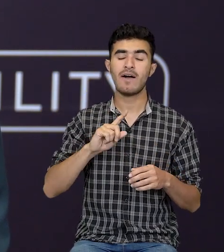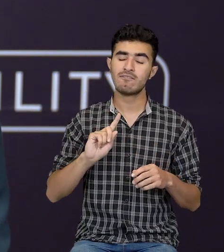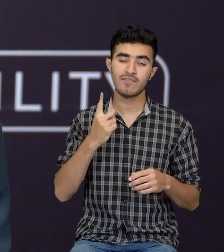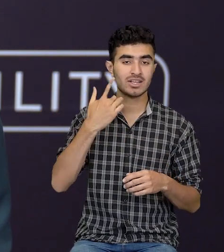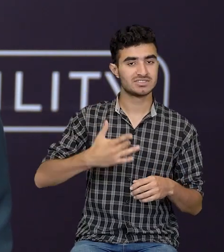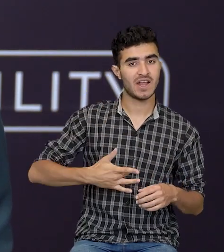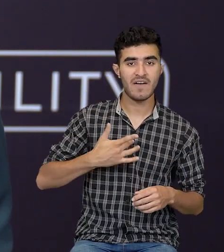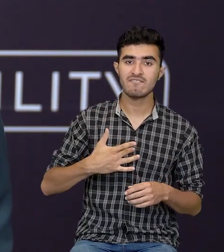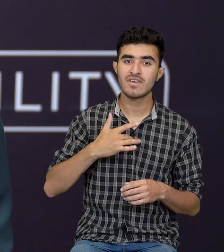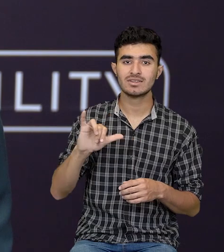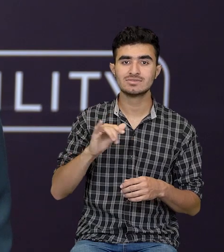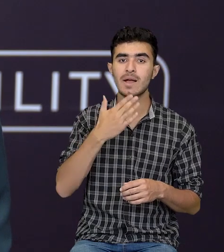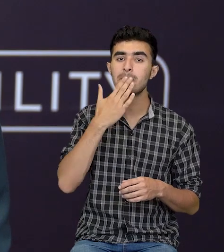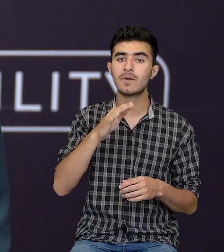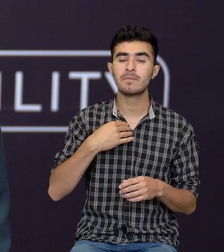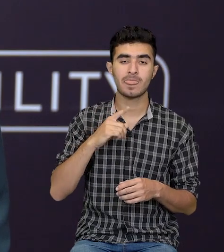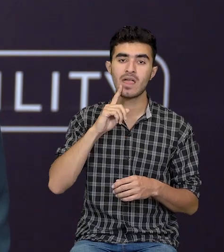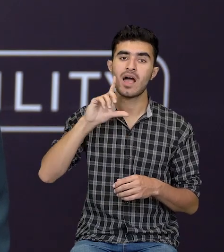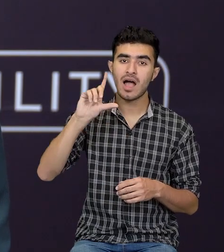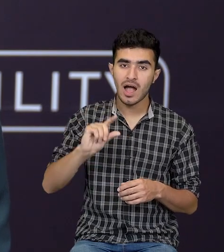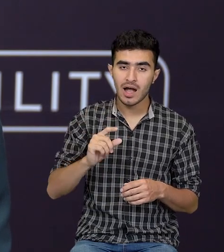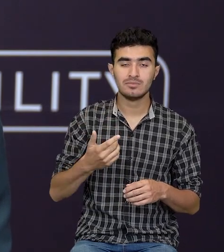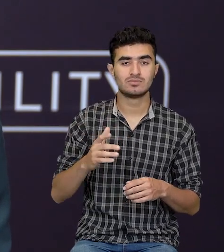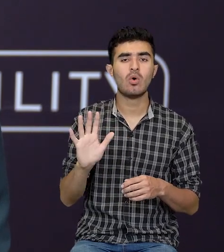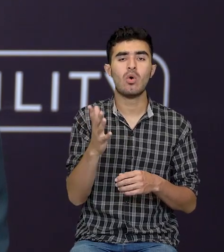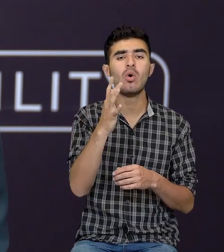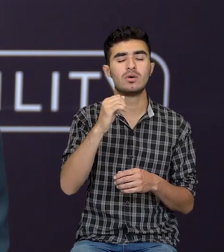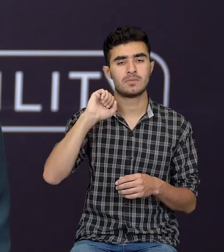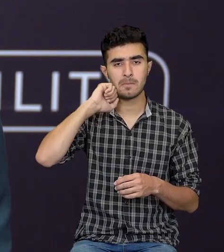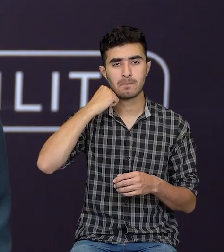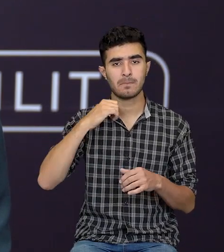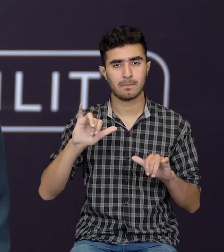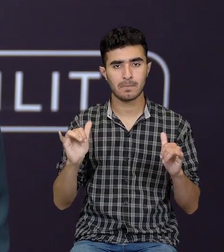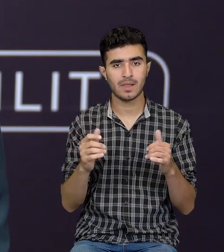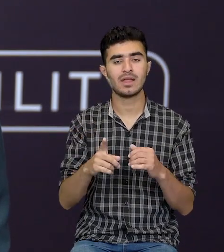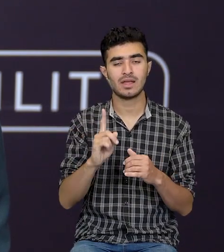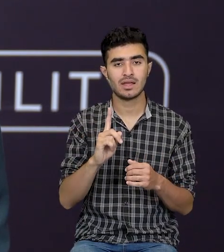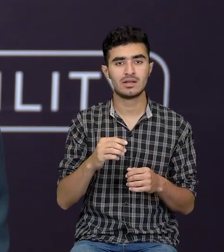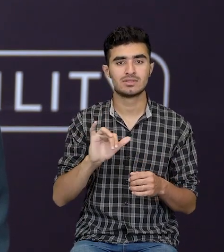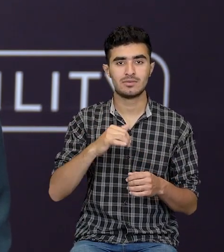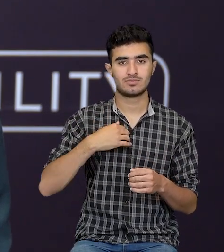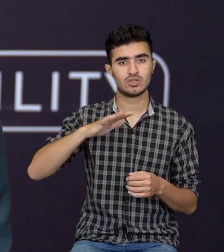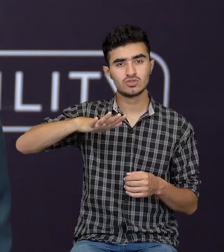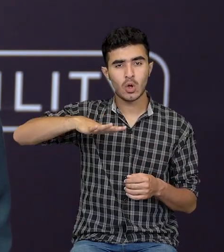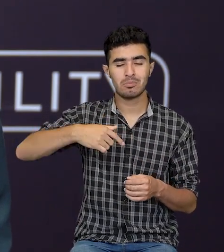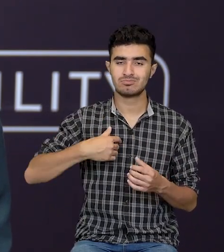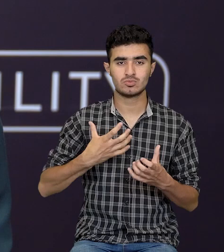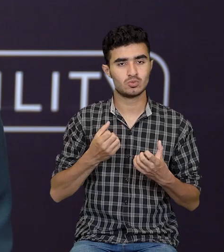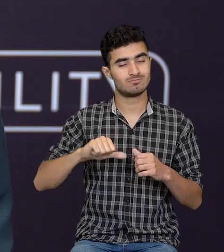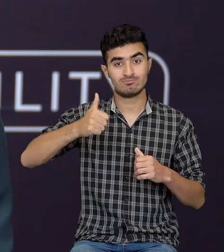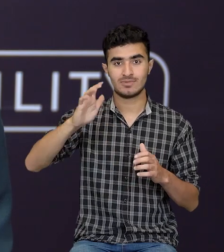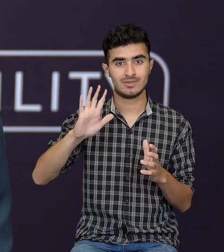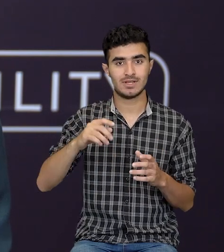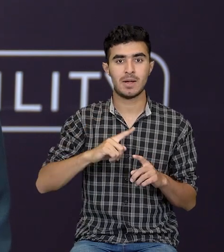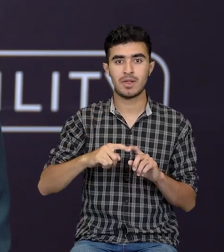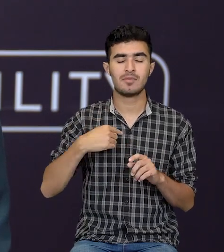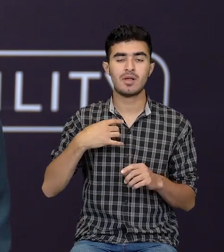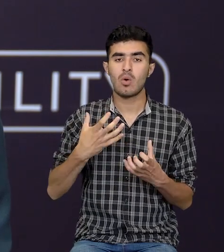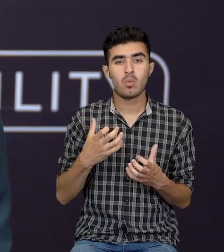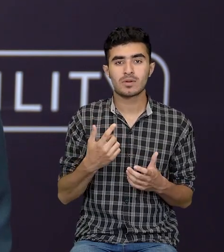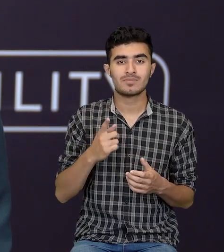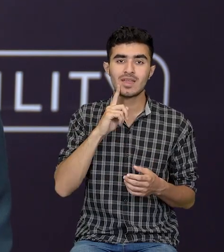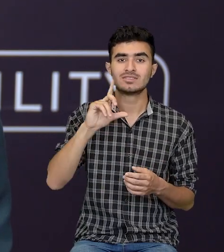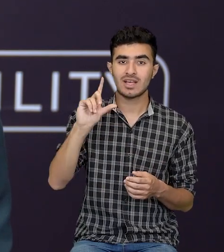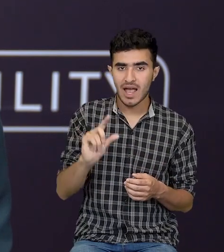कि वो फ्रेंड बन गए थे उस्ताद के, तो उन्होंने कहा था कि चलो आपका भी ये बेटा, इसे रख लो यहाँ पे, बहुत दूर है, रोज़ नहीं मेरे से